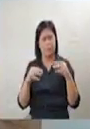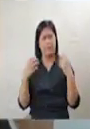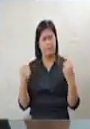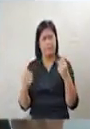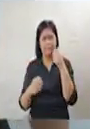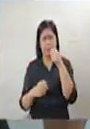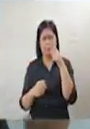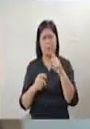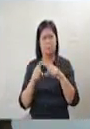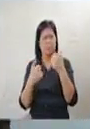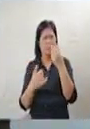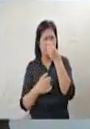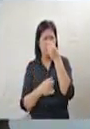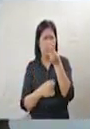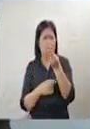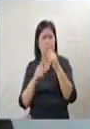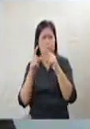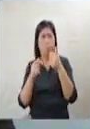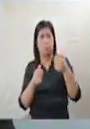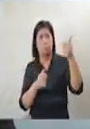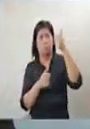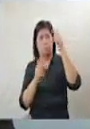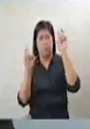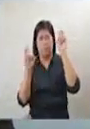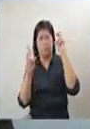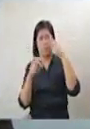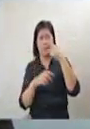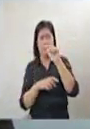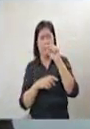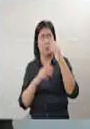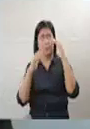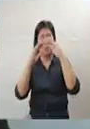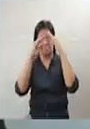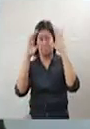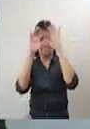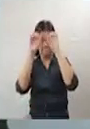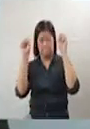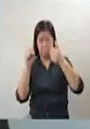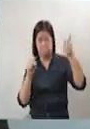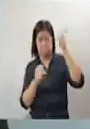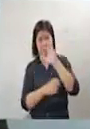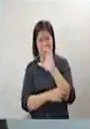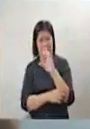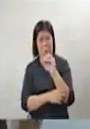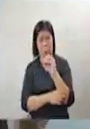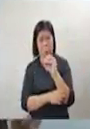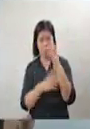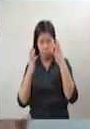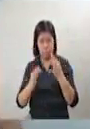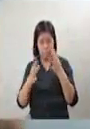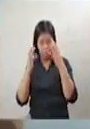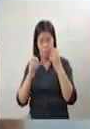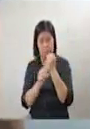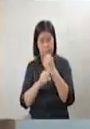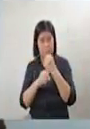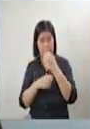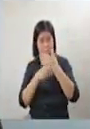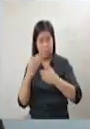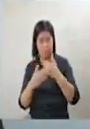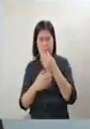at pagkakataon sa disenteng trabaho ng mga babaeng empleyado. Hindi lamang sa politika, pati sa ekonomiya